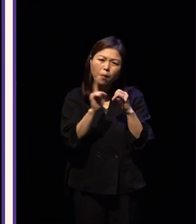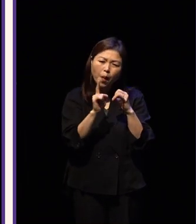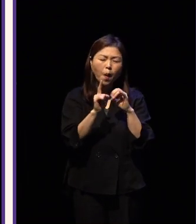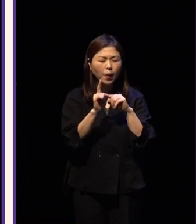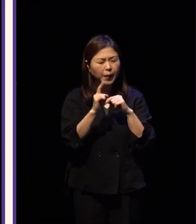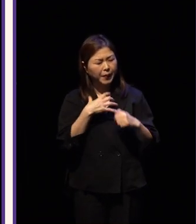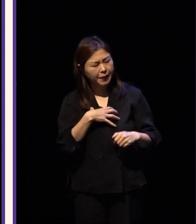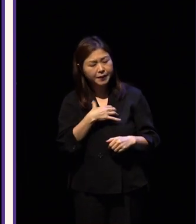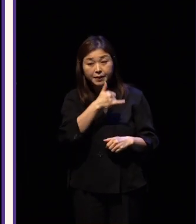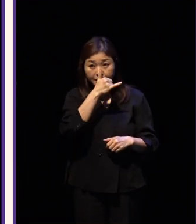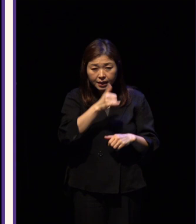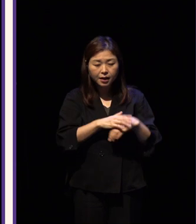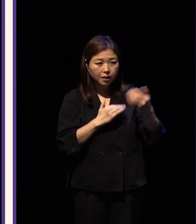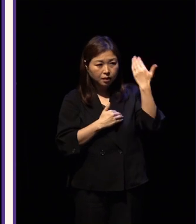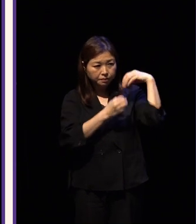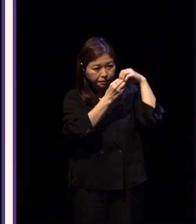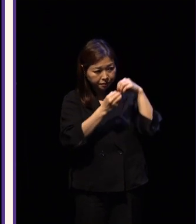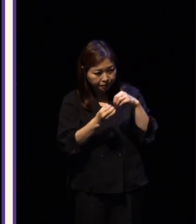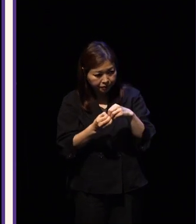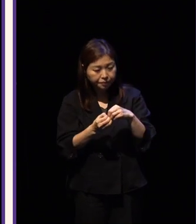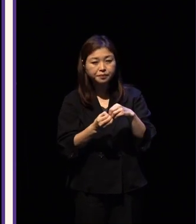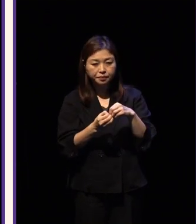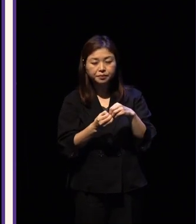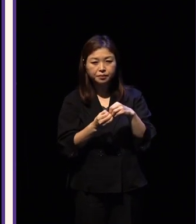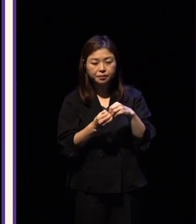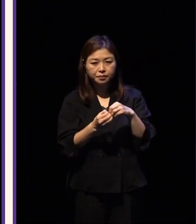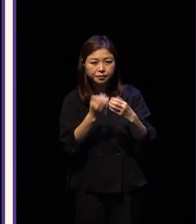기타 기존적인 전통의 장르를